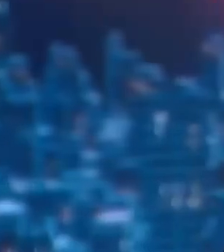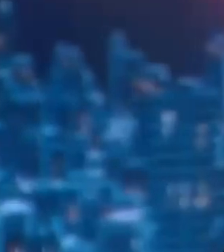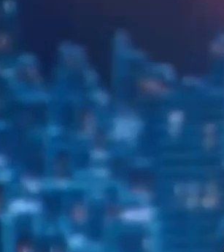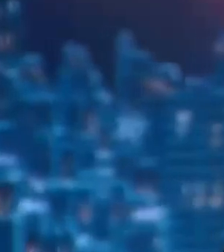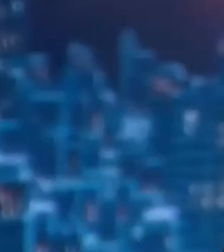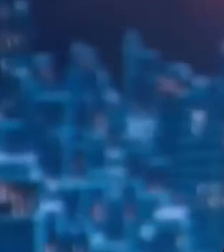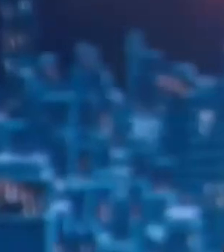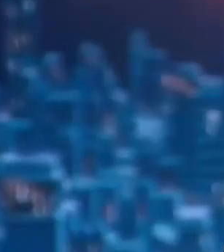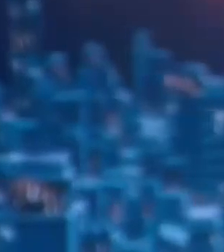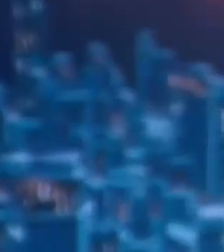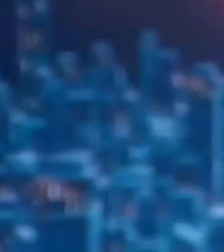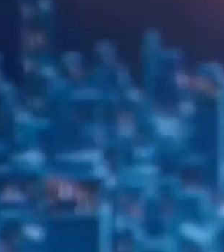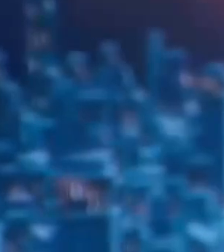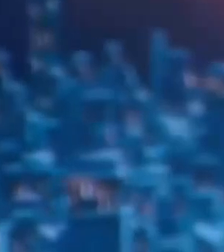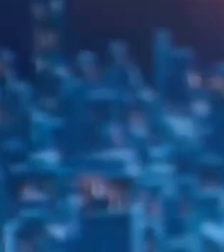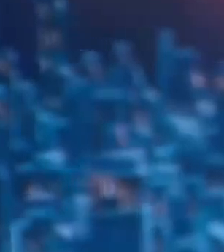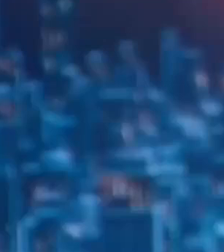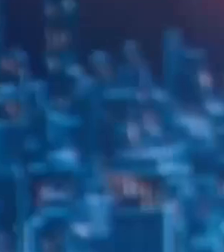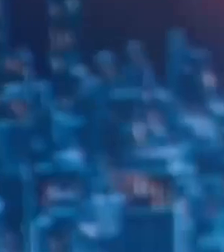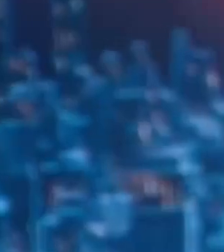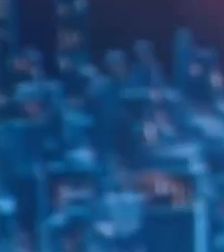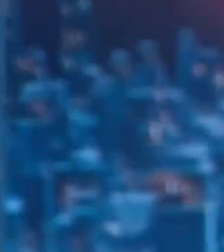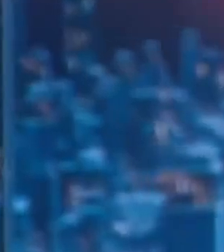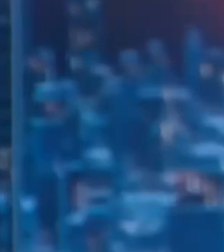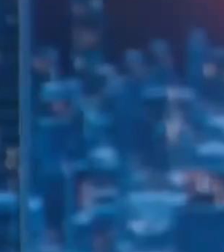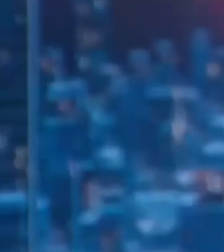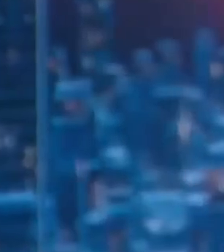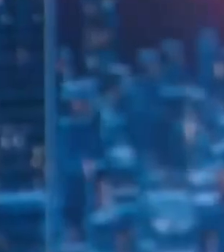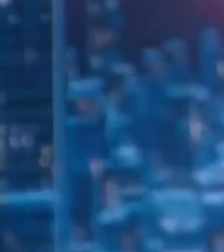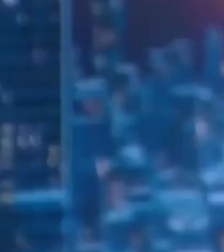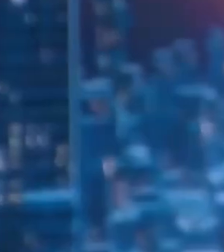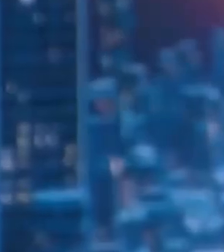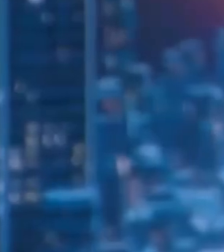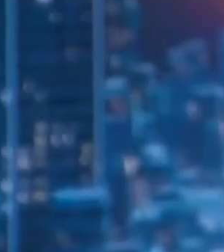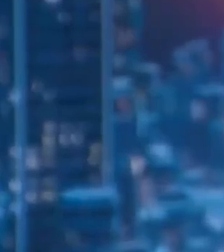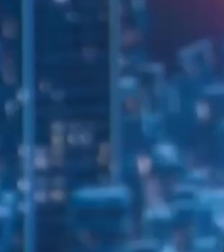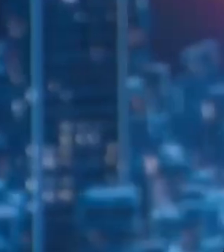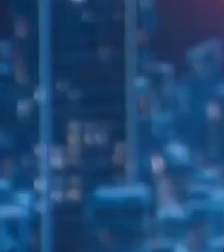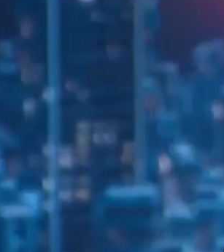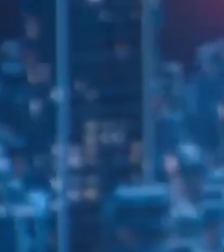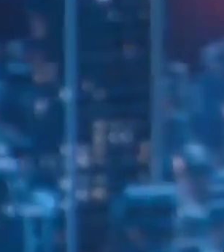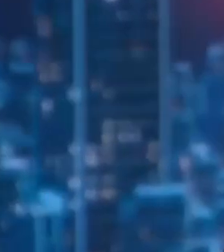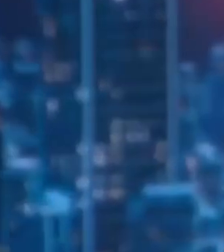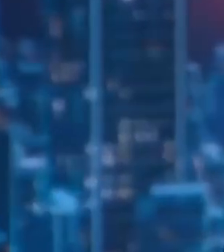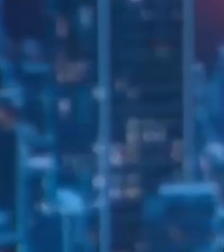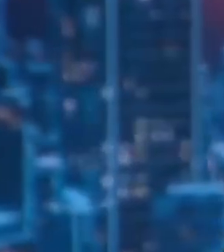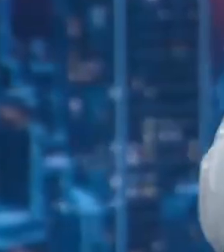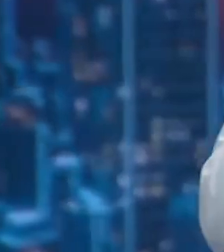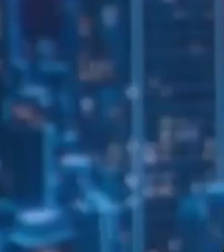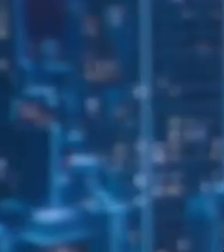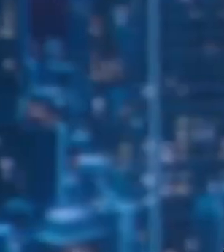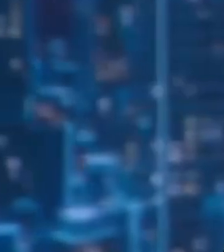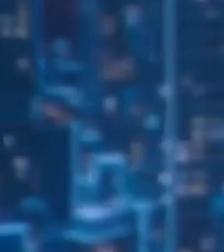اهلا بكم واهلا بمن انضم الينا الان حلقه خاصه عن فئه الصم